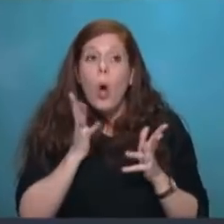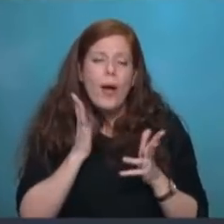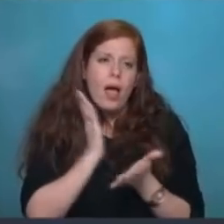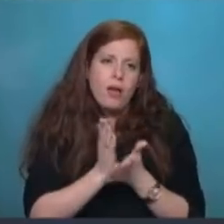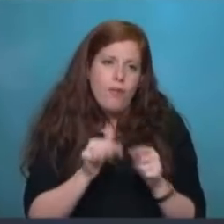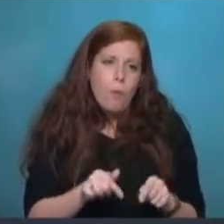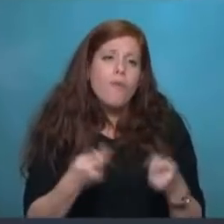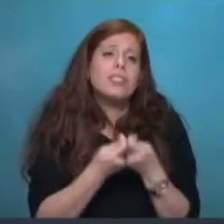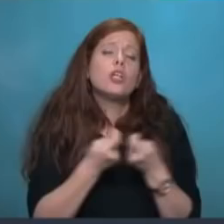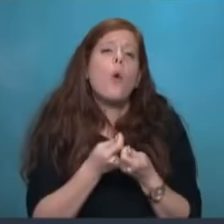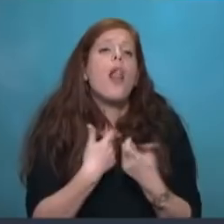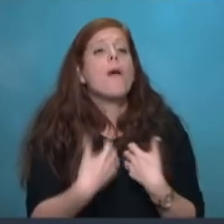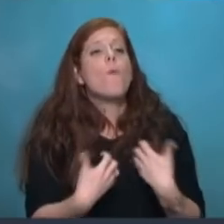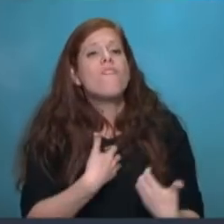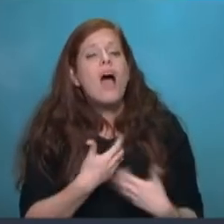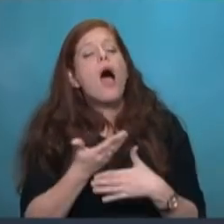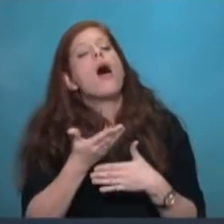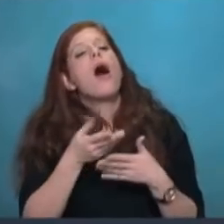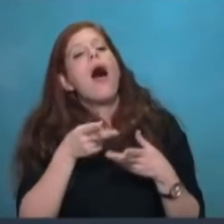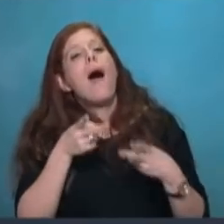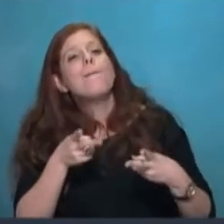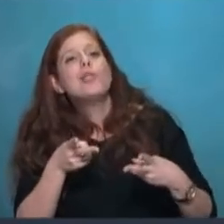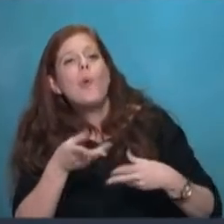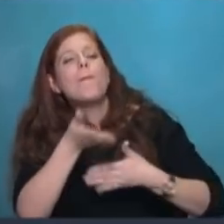הבידור שבמחצית.